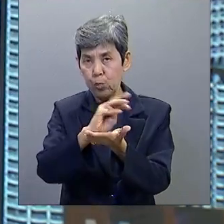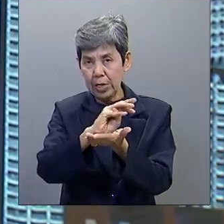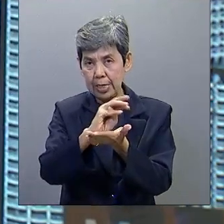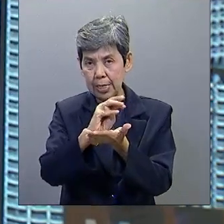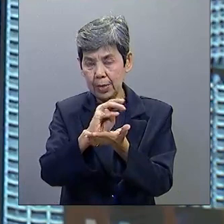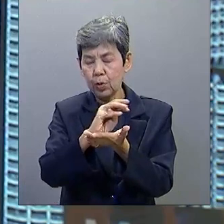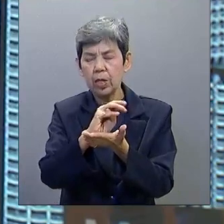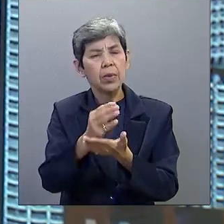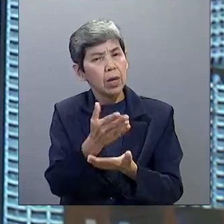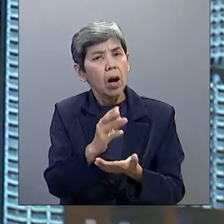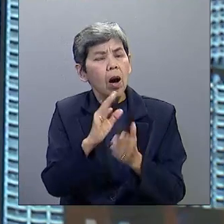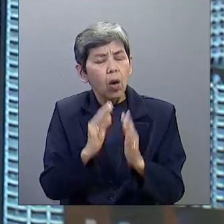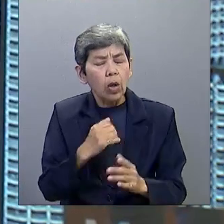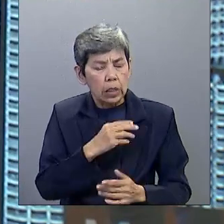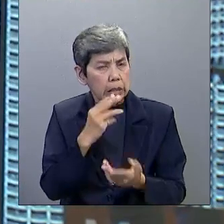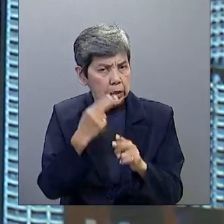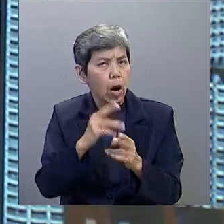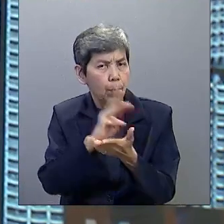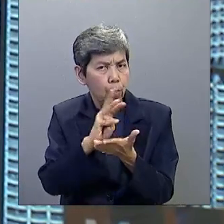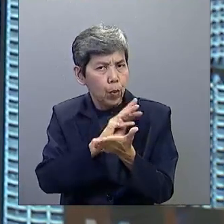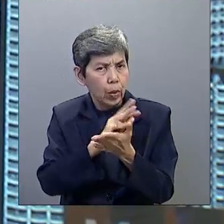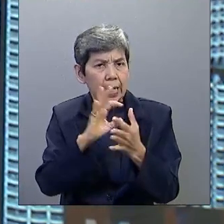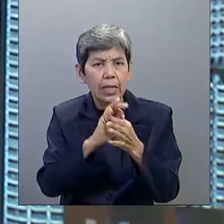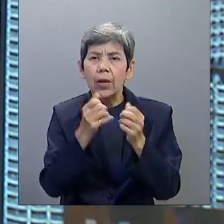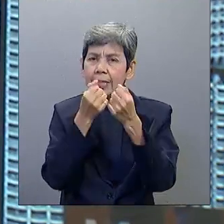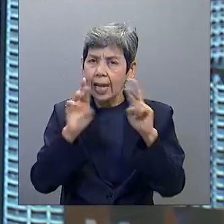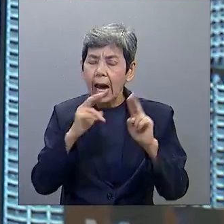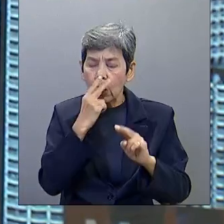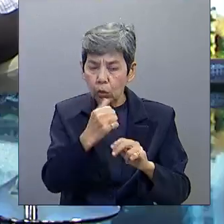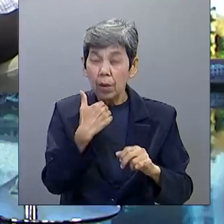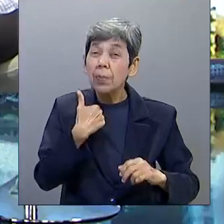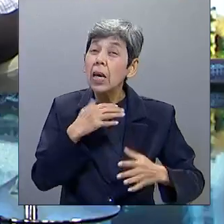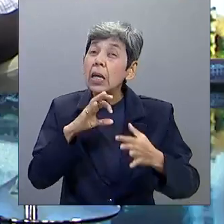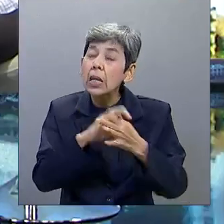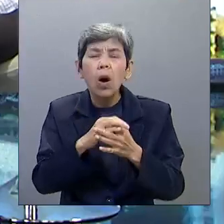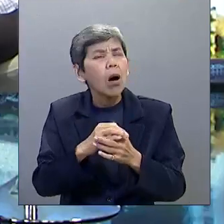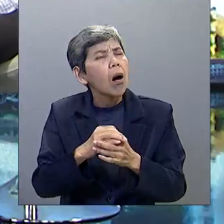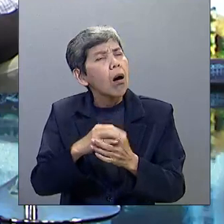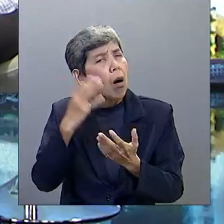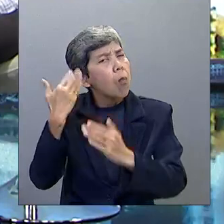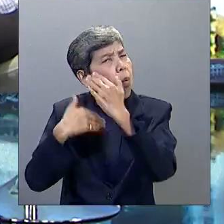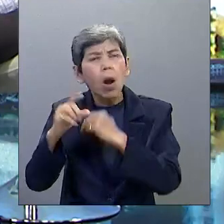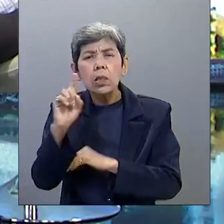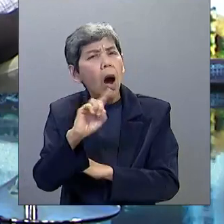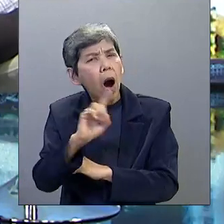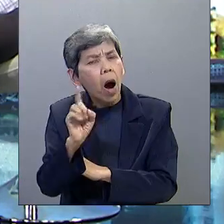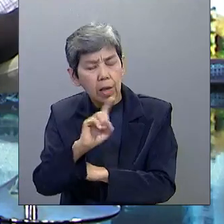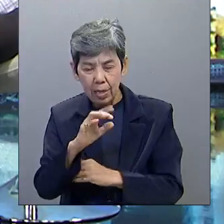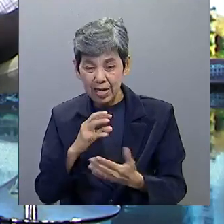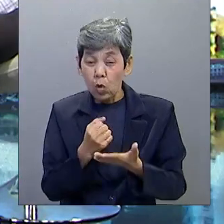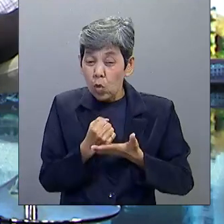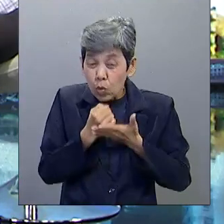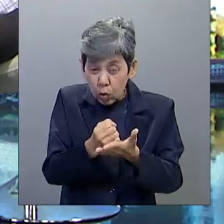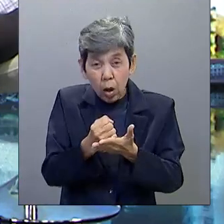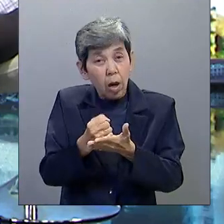อนด้วยความที่หลายท่านเนี่ยเคยได้ยินชื่อว่ามูลนิธิอิสระชนมีความเป็นมาเป็นไปยังไงบ้างคะแล้วเรื่องของการมาช่วย